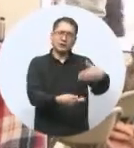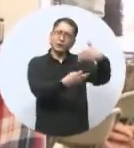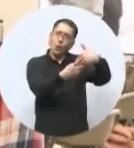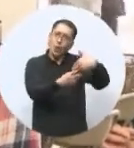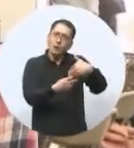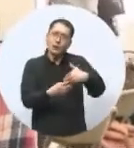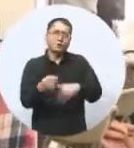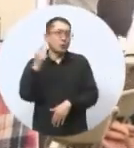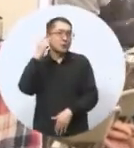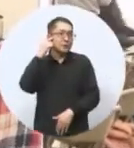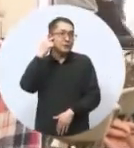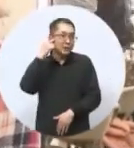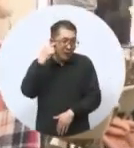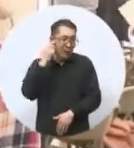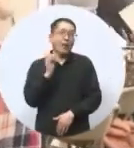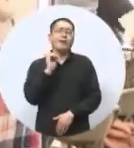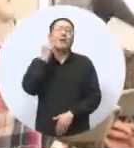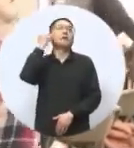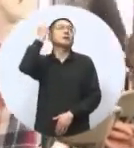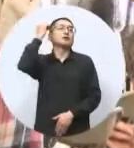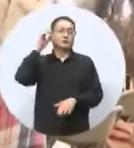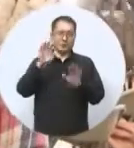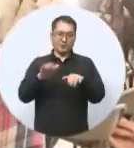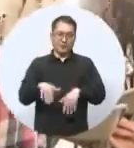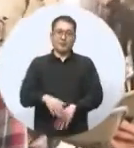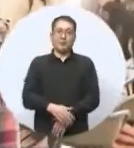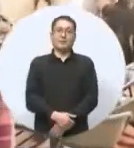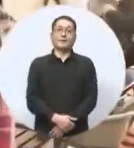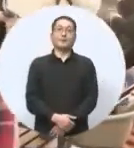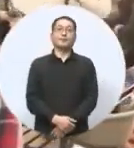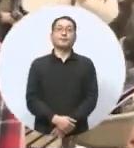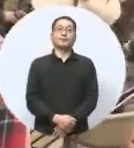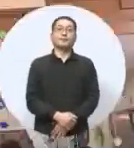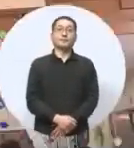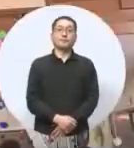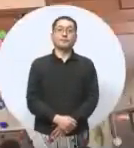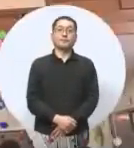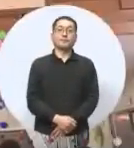で、もうちょっと感激したんですけど。